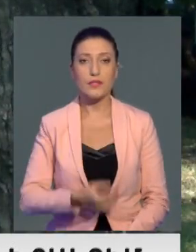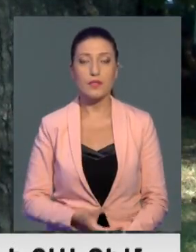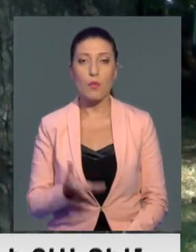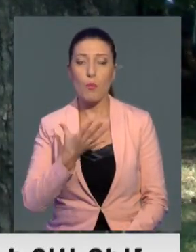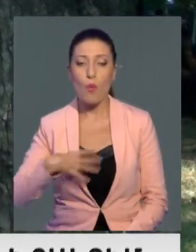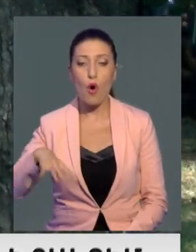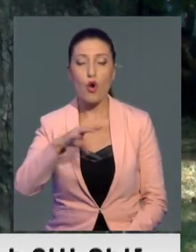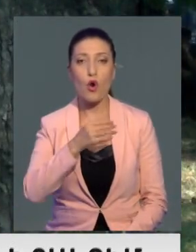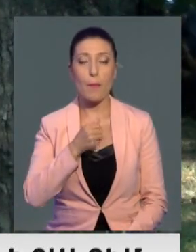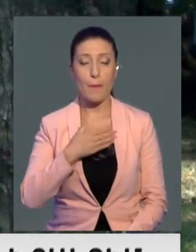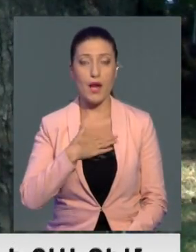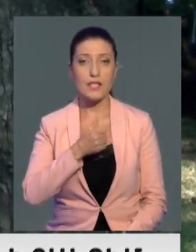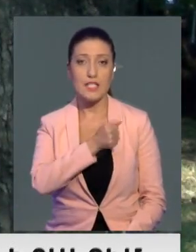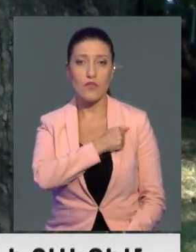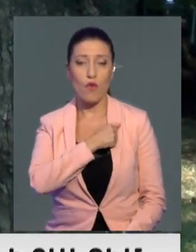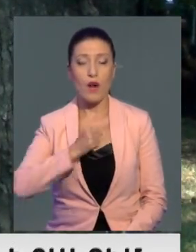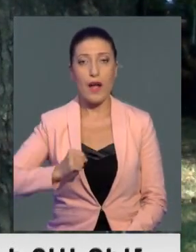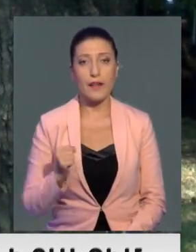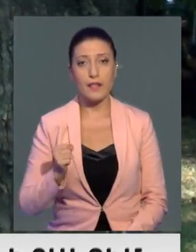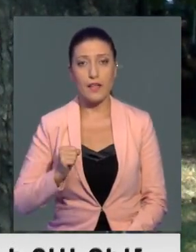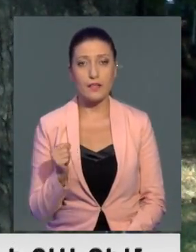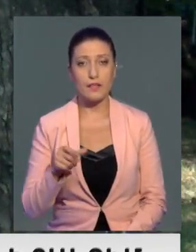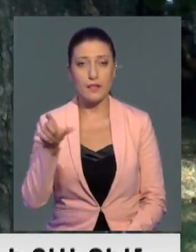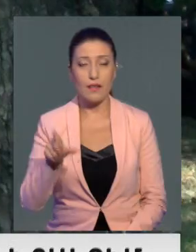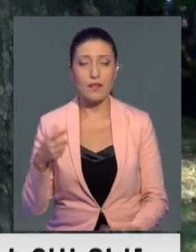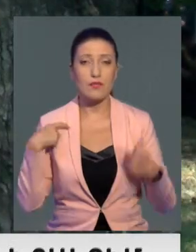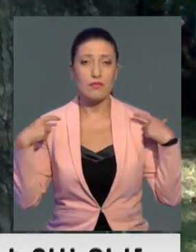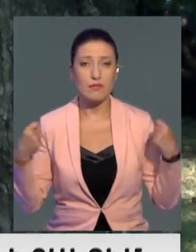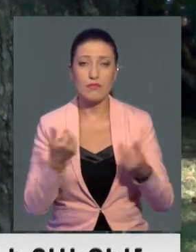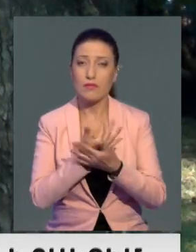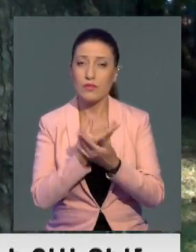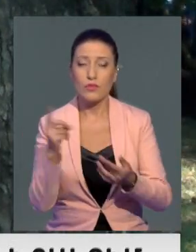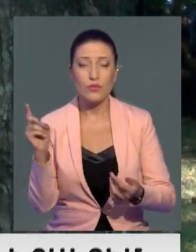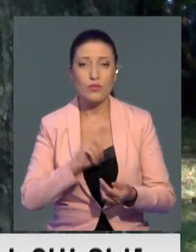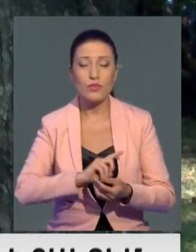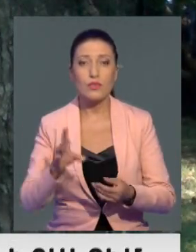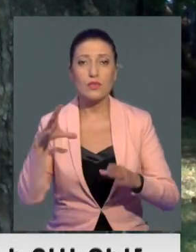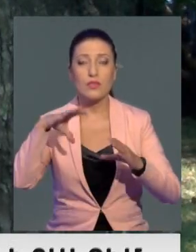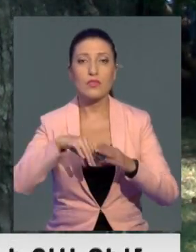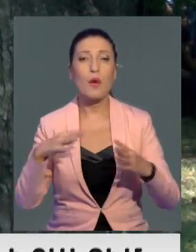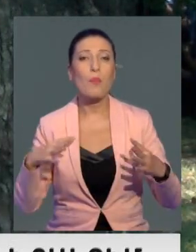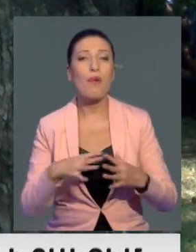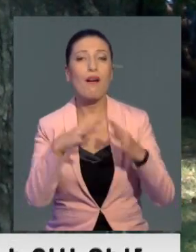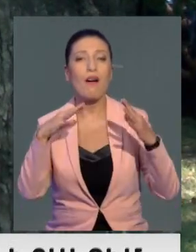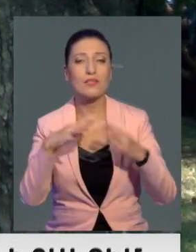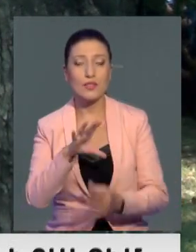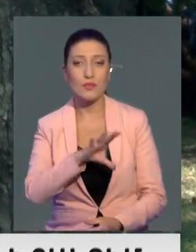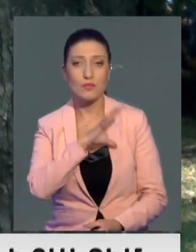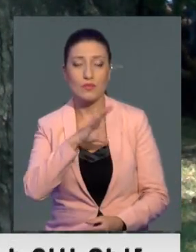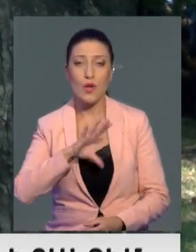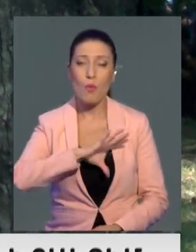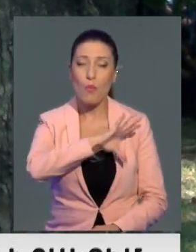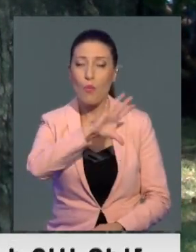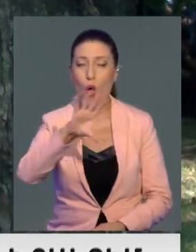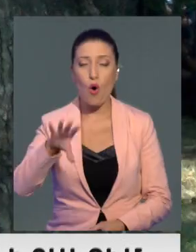մեր ժինակից ընկերները, ովքեր անցել են Արցախյան ազատամարտի ճանապարհով,